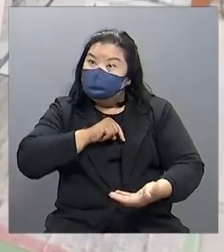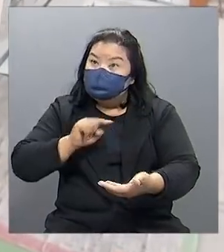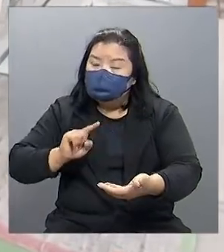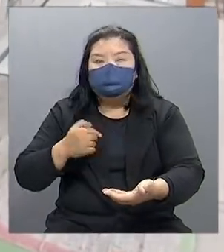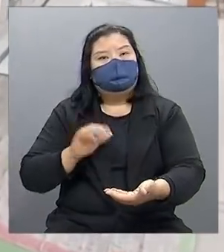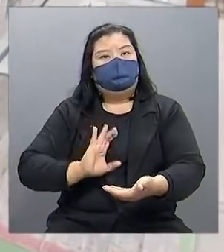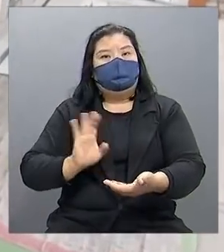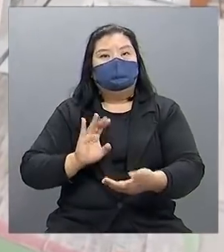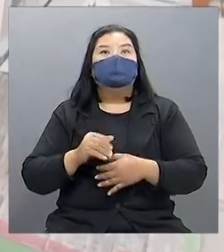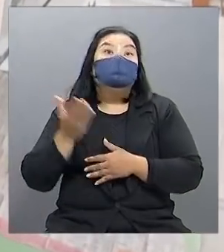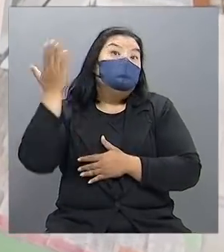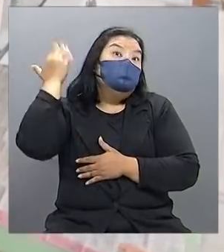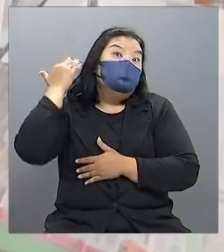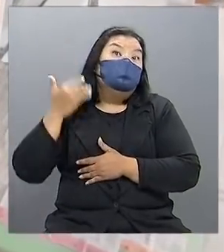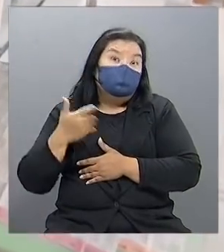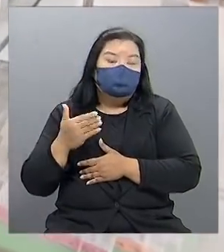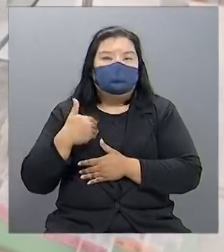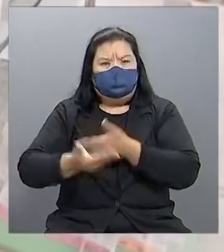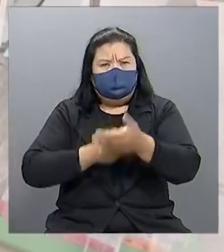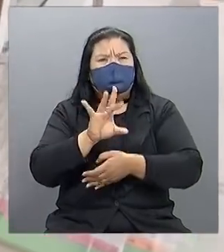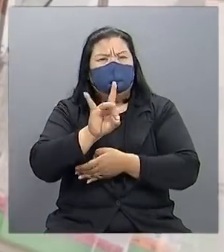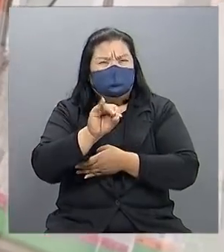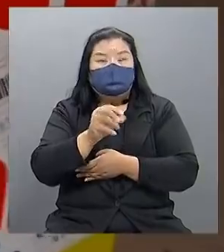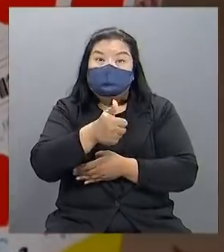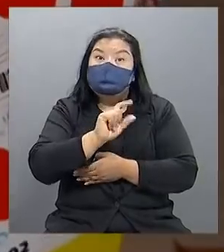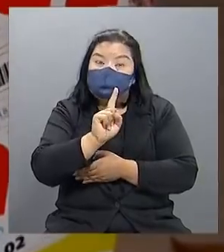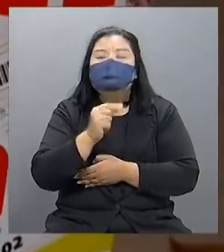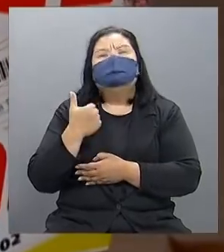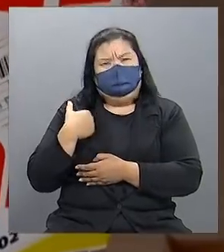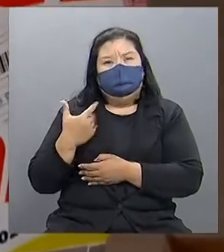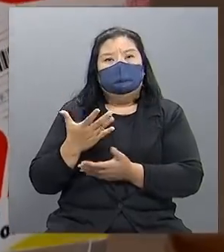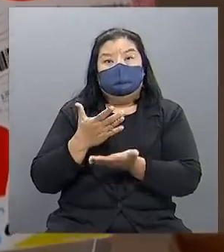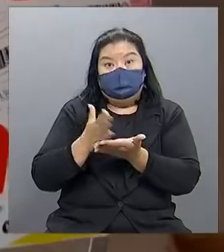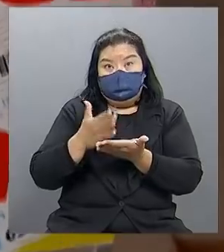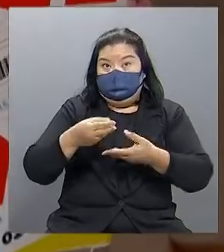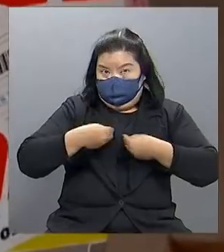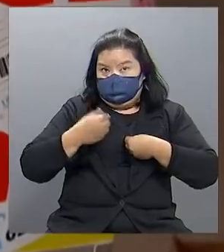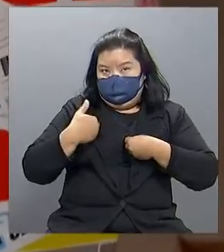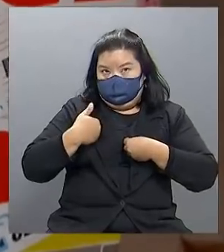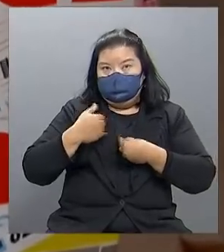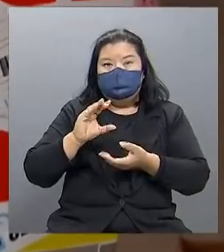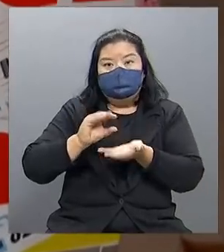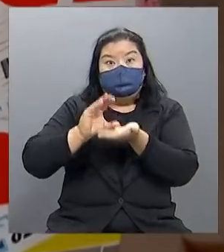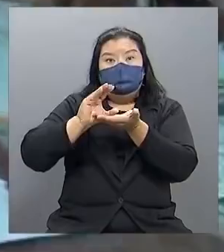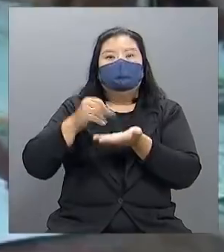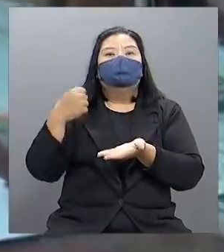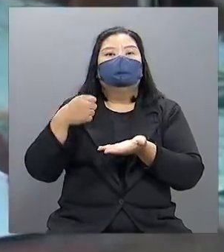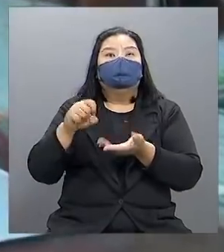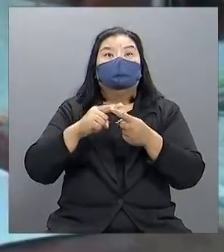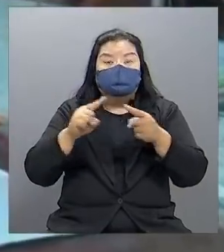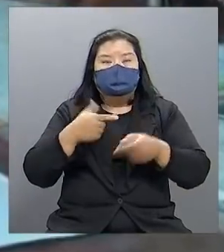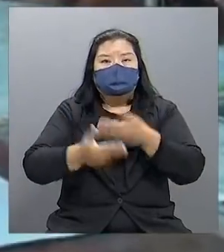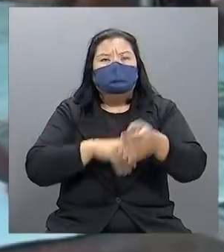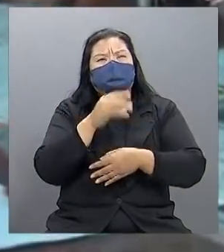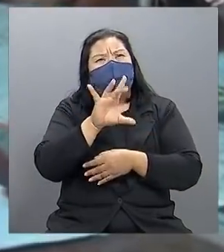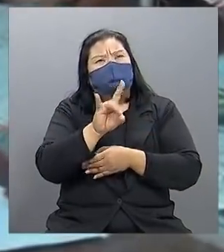ายได้ใบละ80บาทก็เพราะว่าได้รับจัดสรรโควต้า10ชุดแต่ก็ยอมรับค่ะราคาขาย80บาทก็ยังไม่มีคน